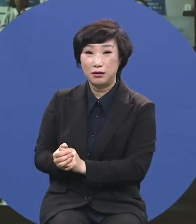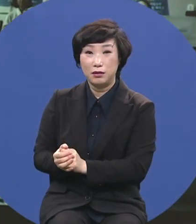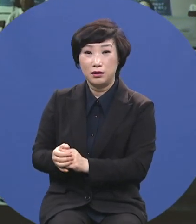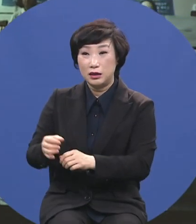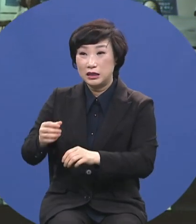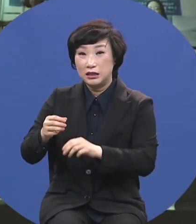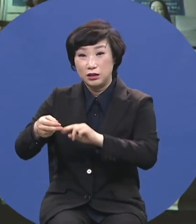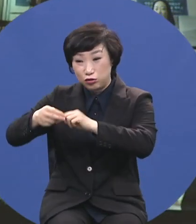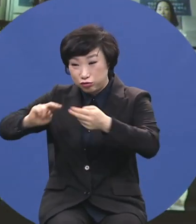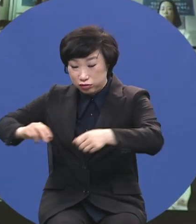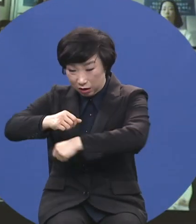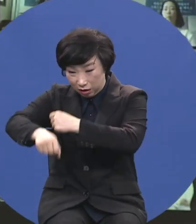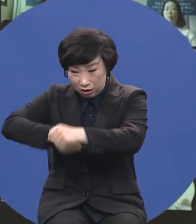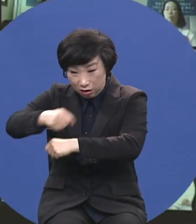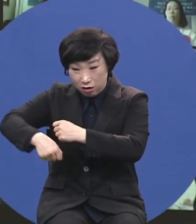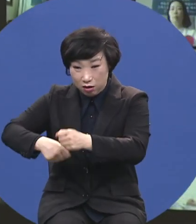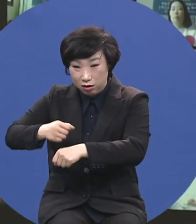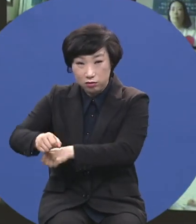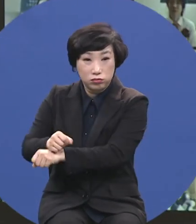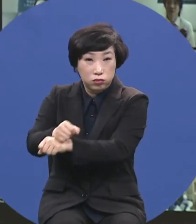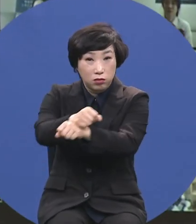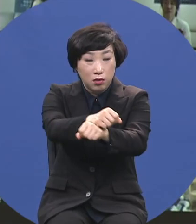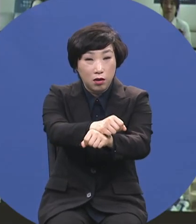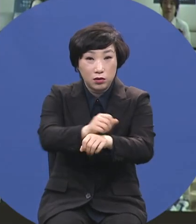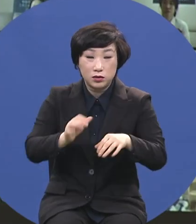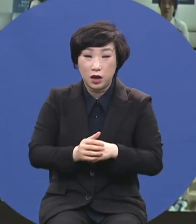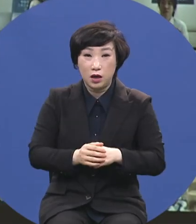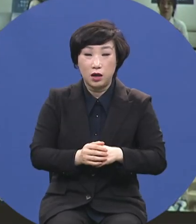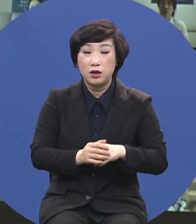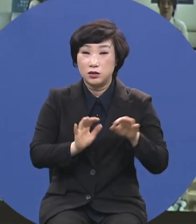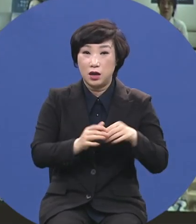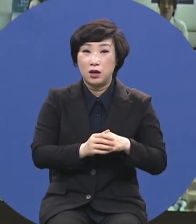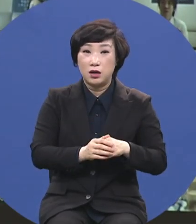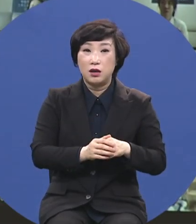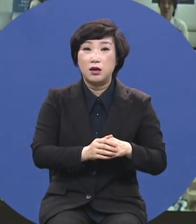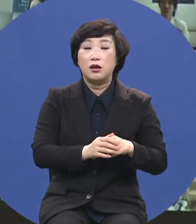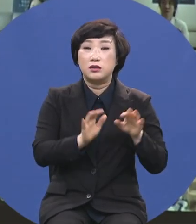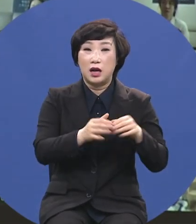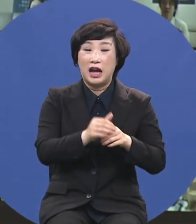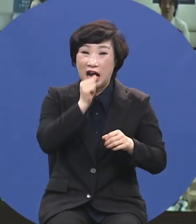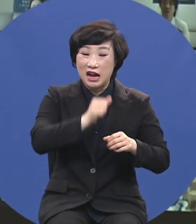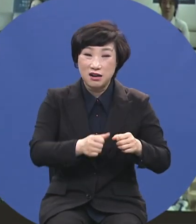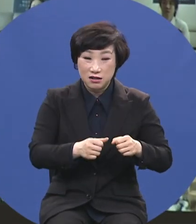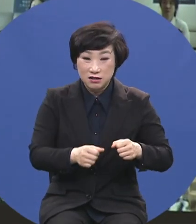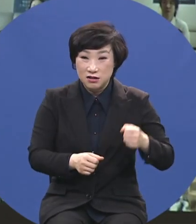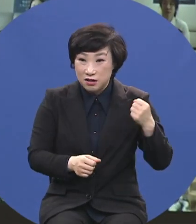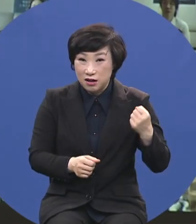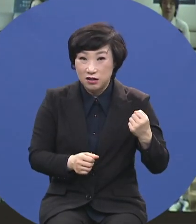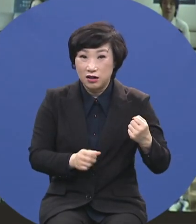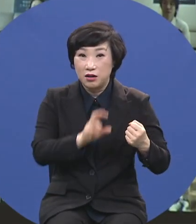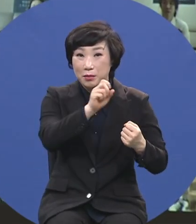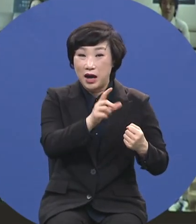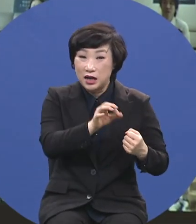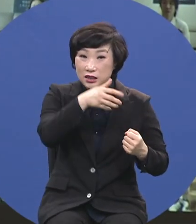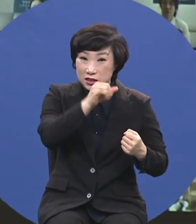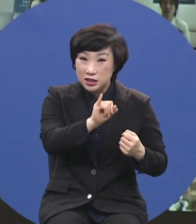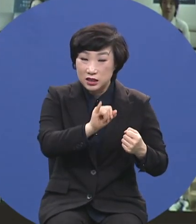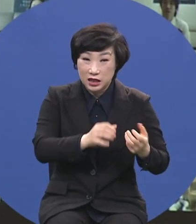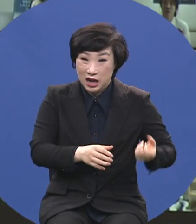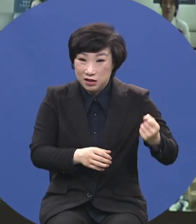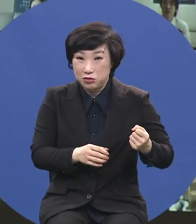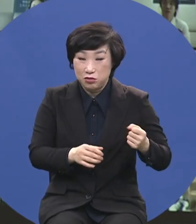포송에 묶여 망치를 들고 짐승을 잡듯 끌려갑니다. 그때